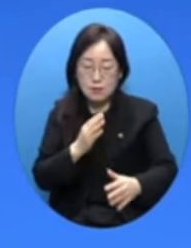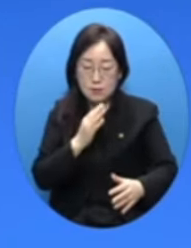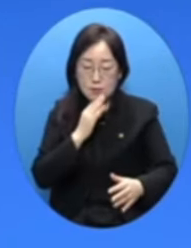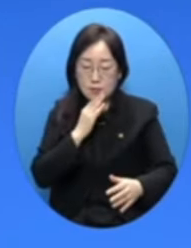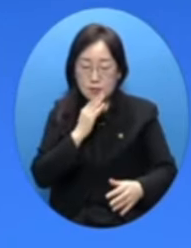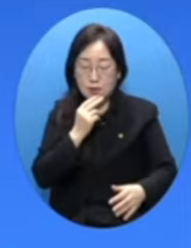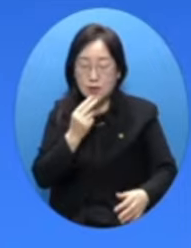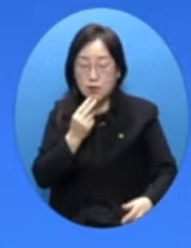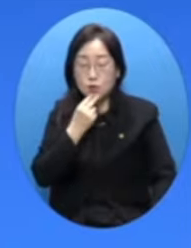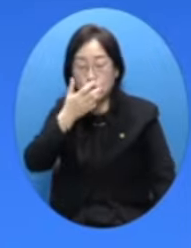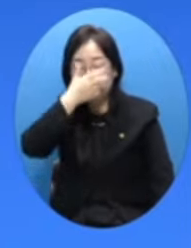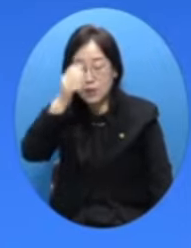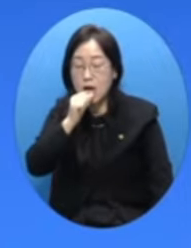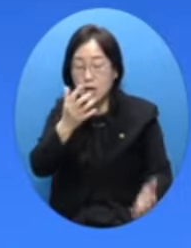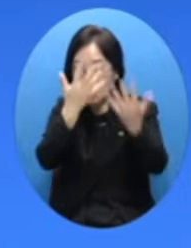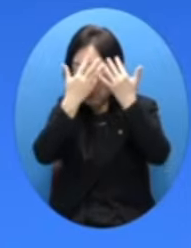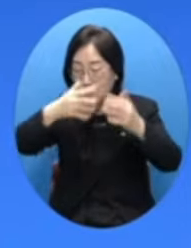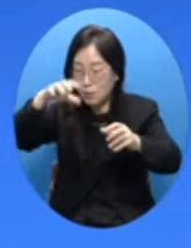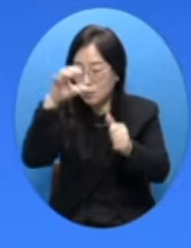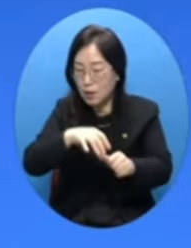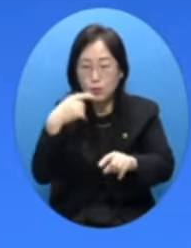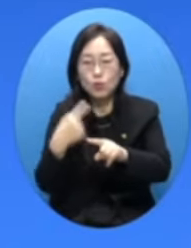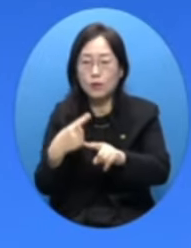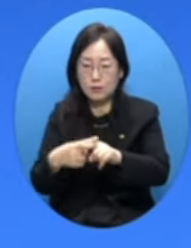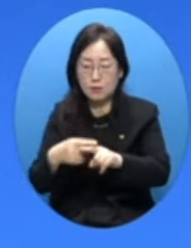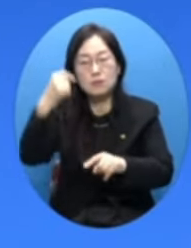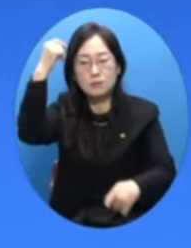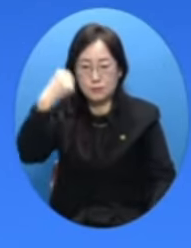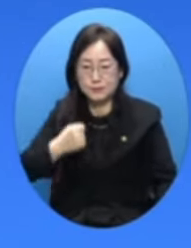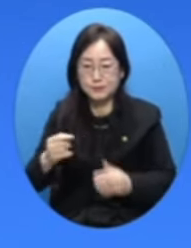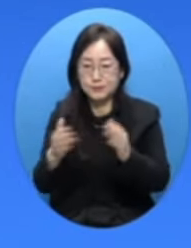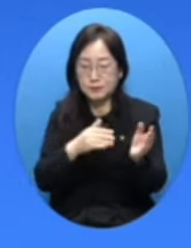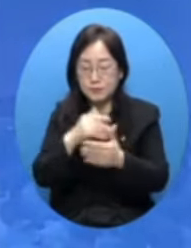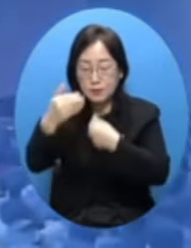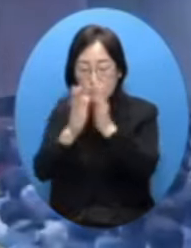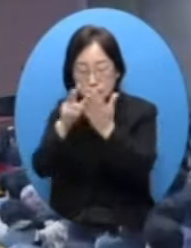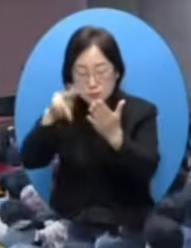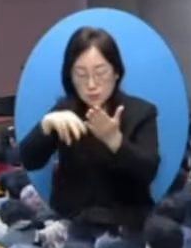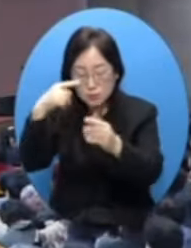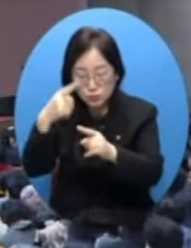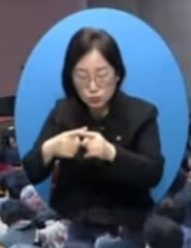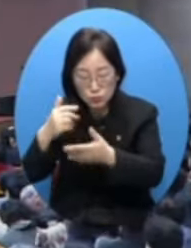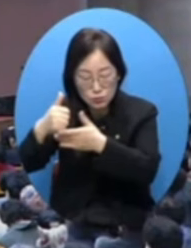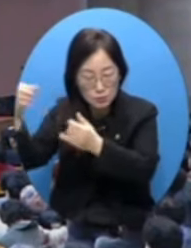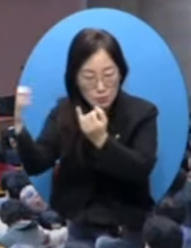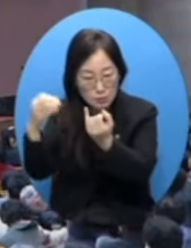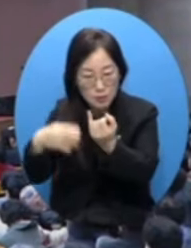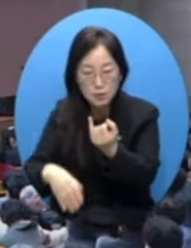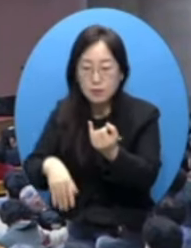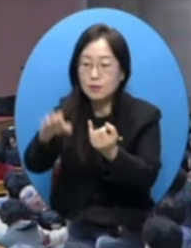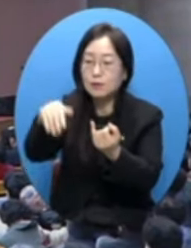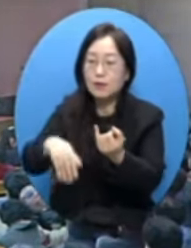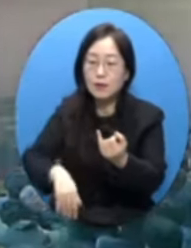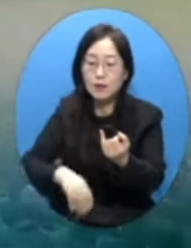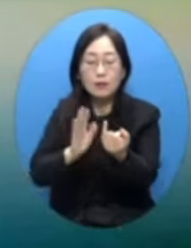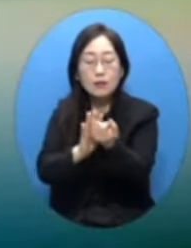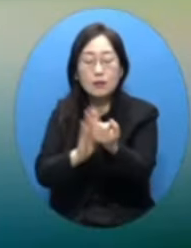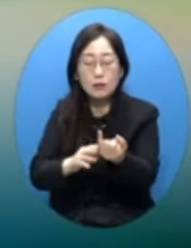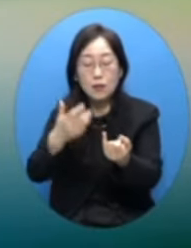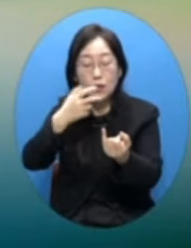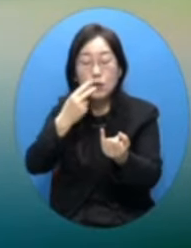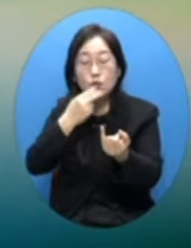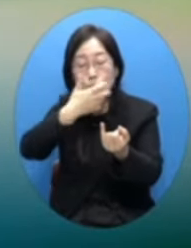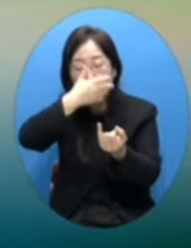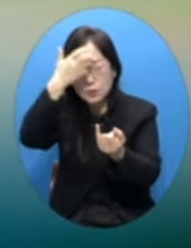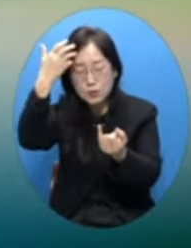요셉의 감옥 같은데 갇혔는데 그가 성경을 읽다가 이같은 주님의 음성을 듣습니다. 따라 내가 요셉에게 기나긴 고난과 감옥 생활을